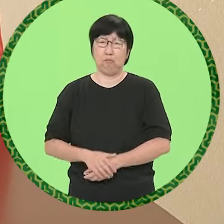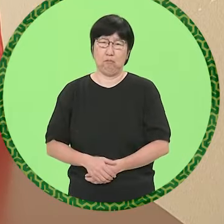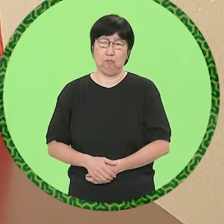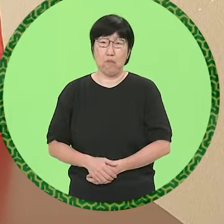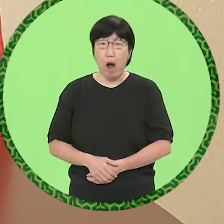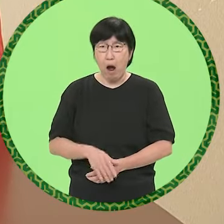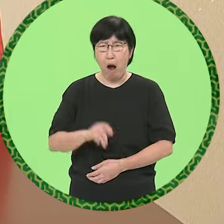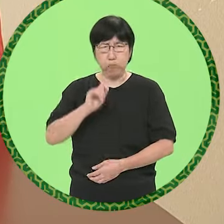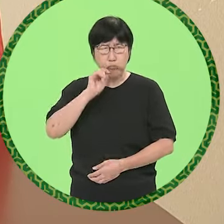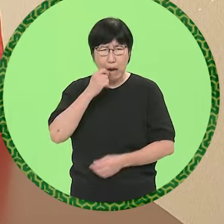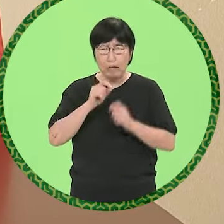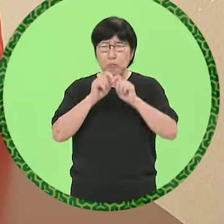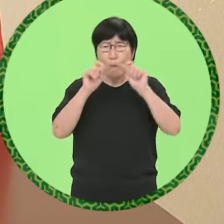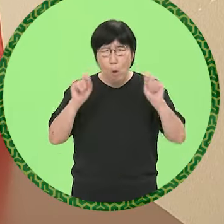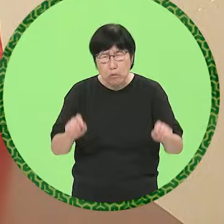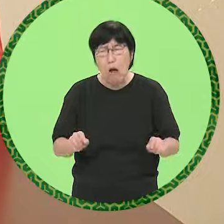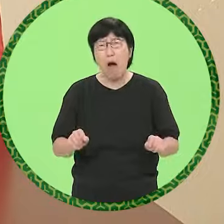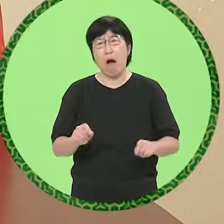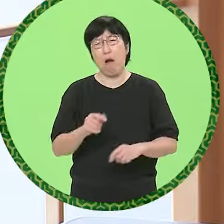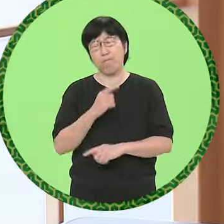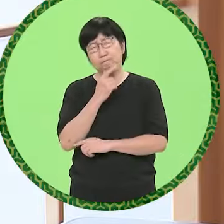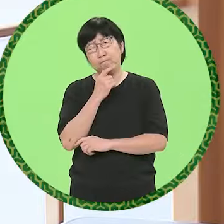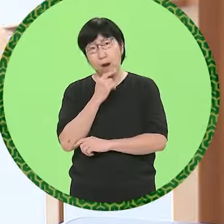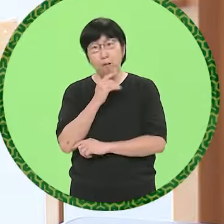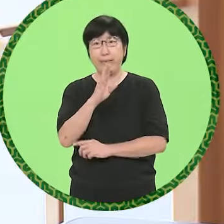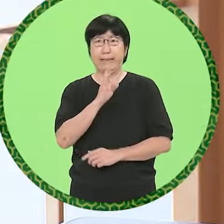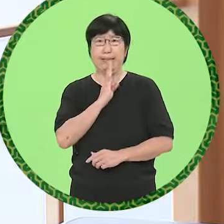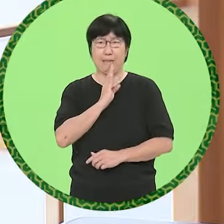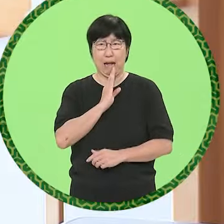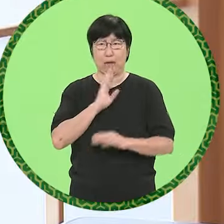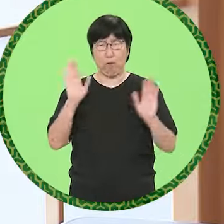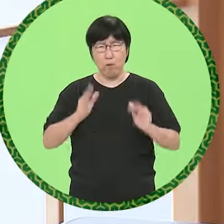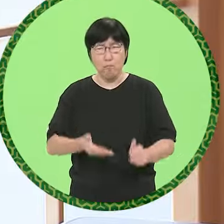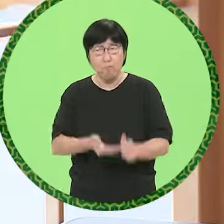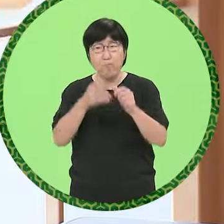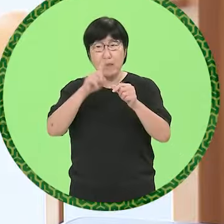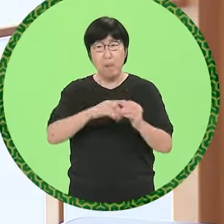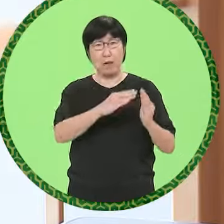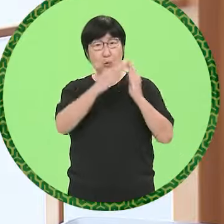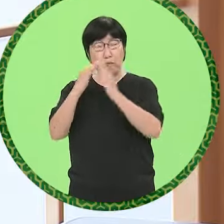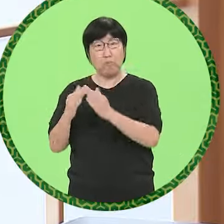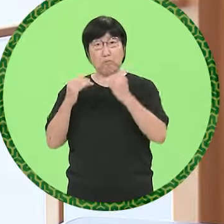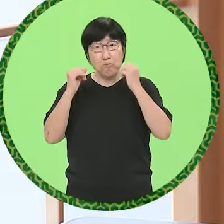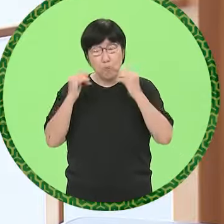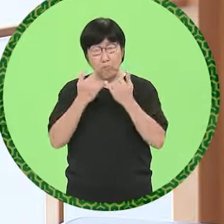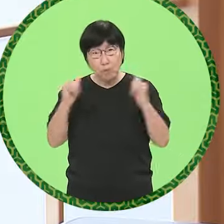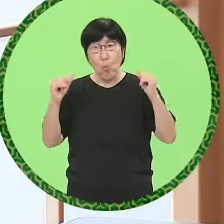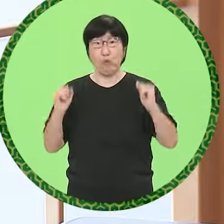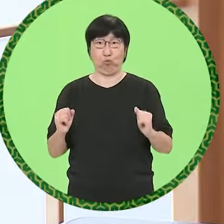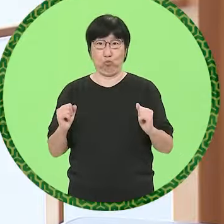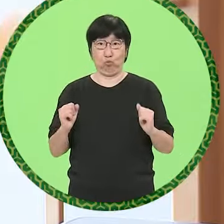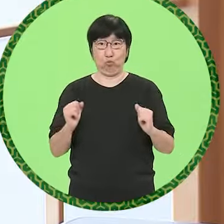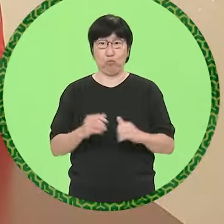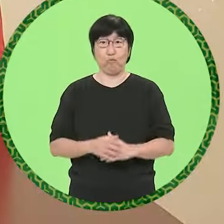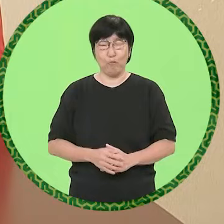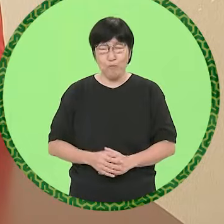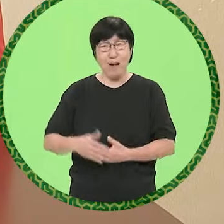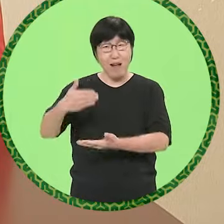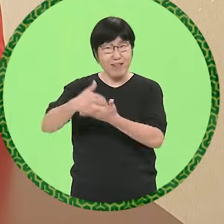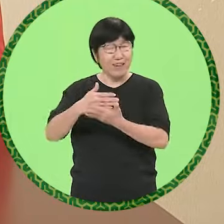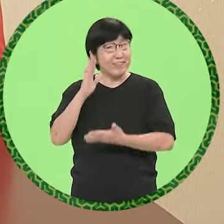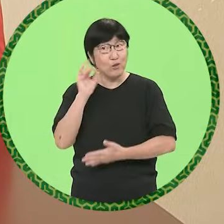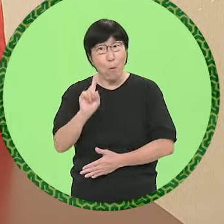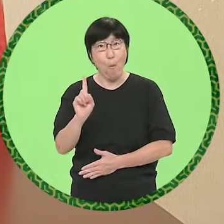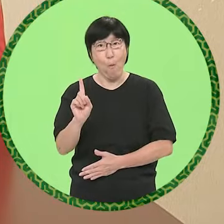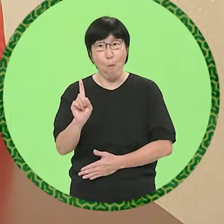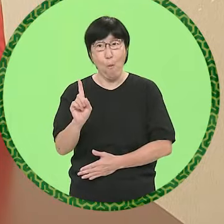で。 難しい問題じゃの。実際に子育てのために引っ越した民がおる。話を聞いてみて